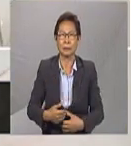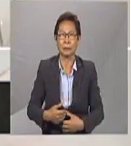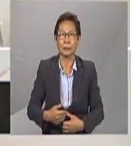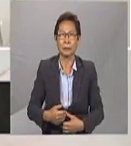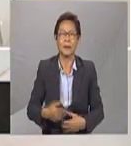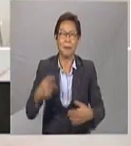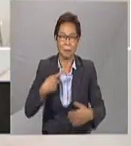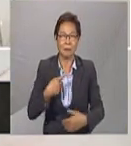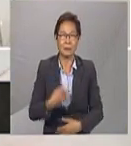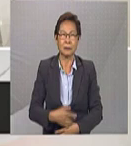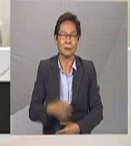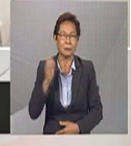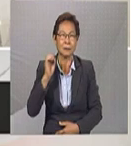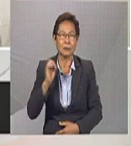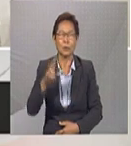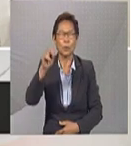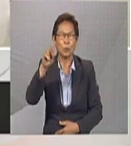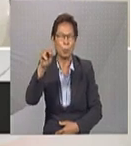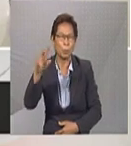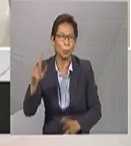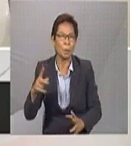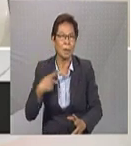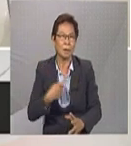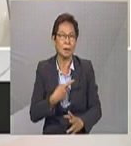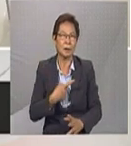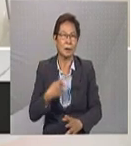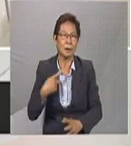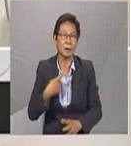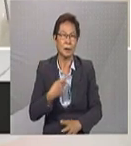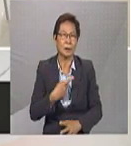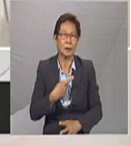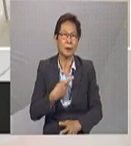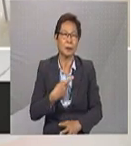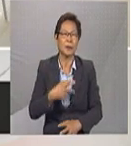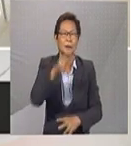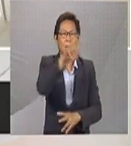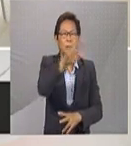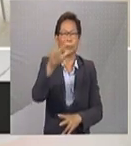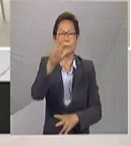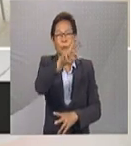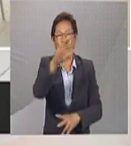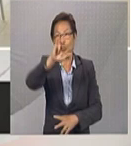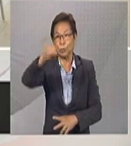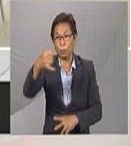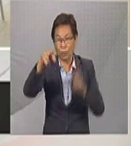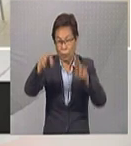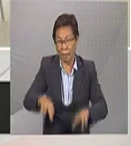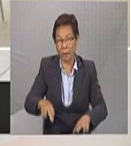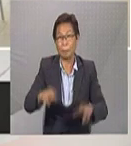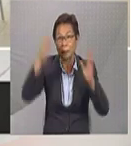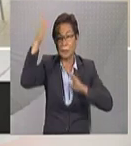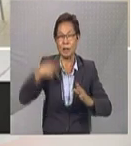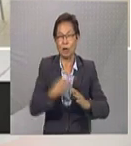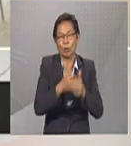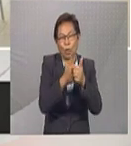Okay. Tak apa, kita akan... No. Kita bagi semua. Daripada 33 juta ni rakyat, kita ikut